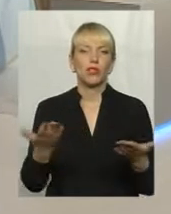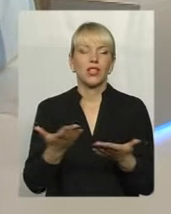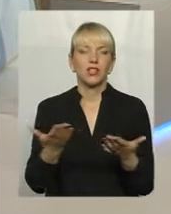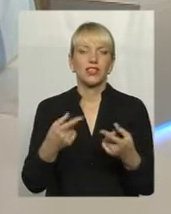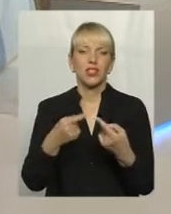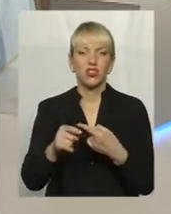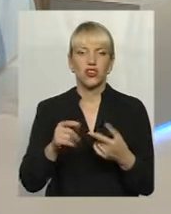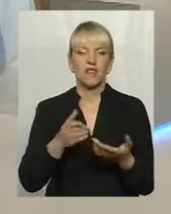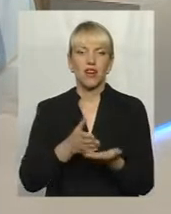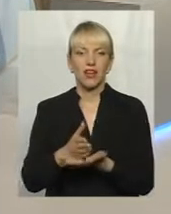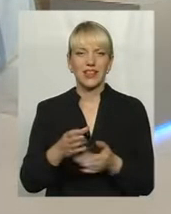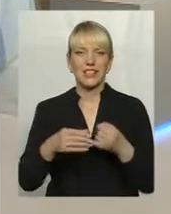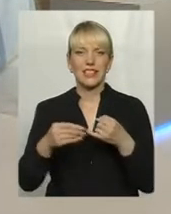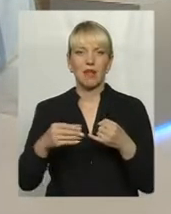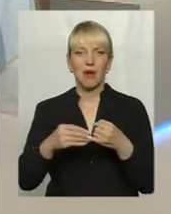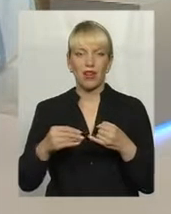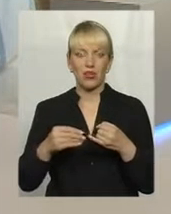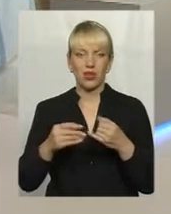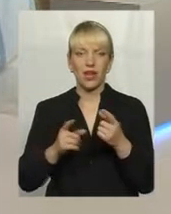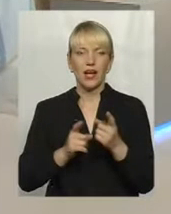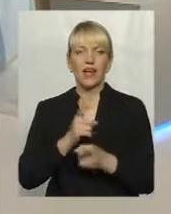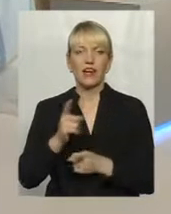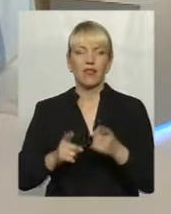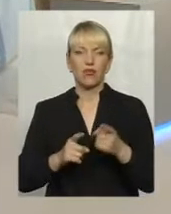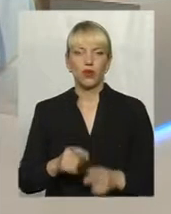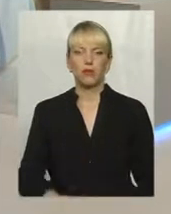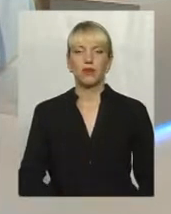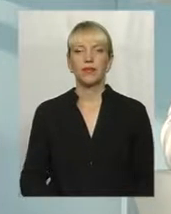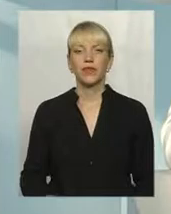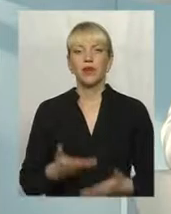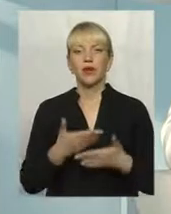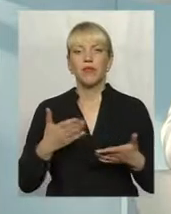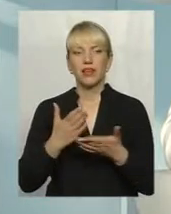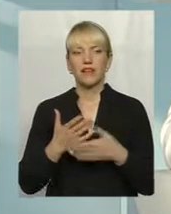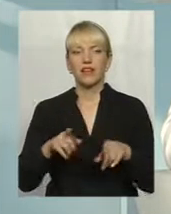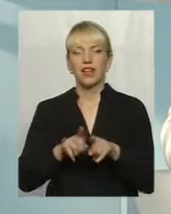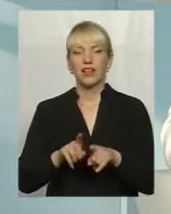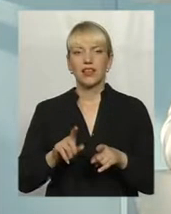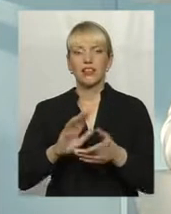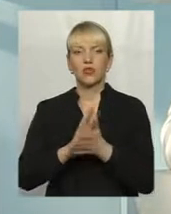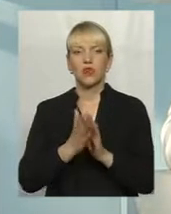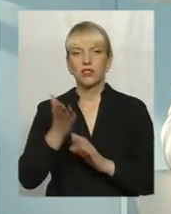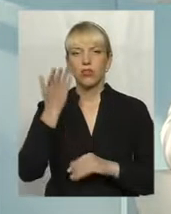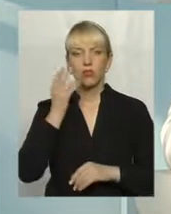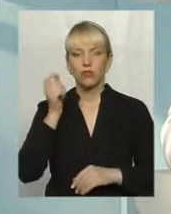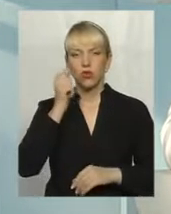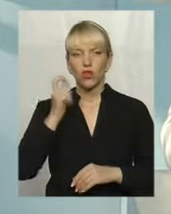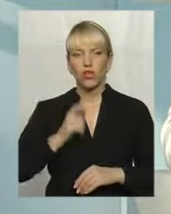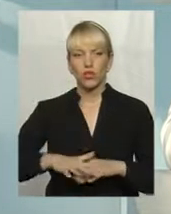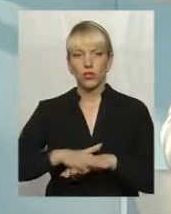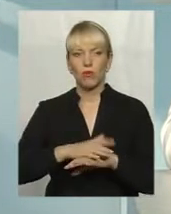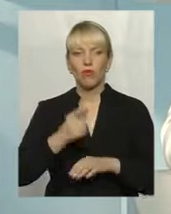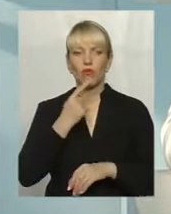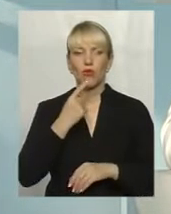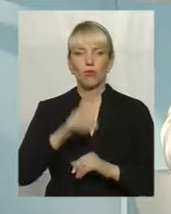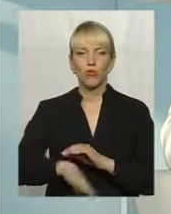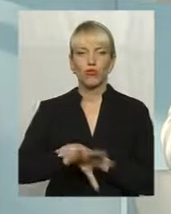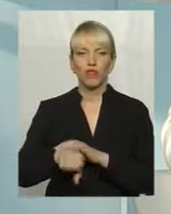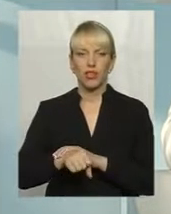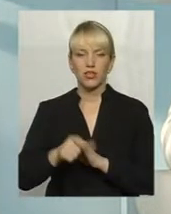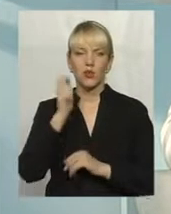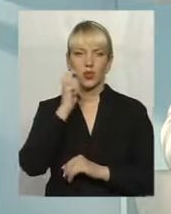Ми зараз в тій ситуації, власне, яка і турбувала всіх представників на форумі сьогодні, коли українського народу пробують вкрасти українську